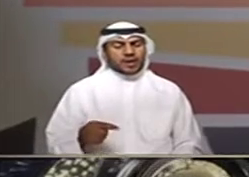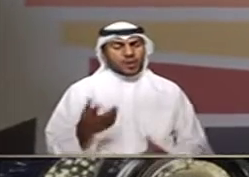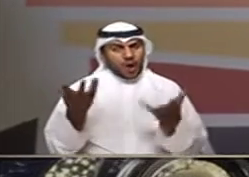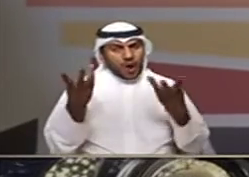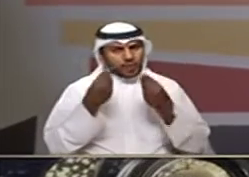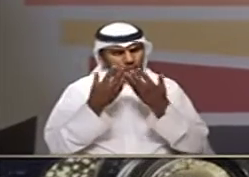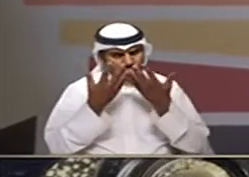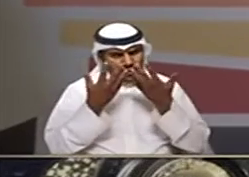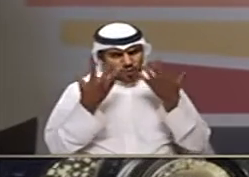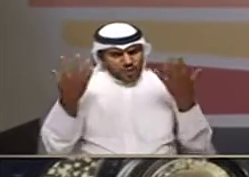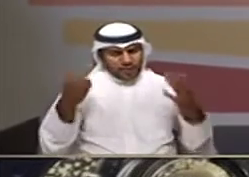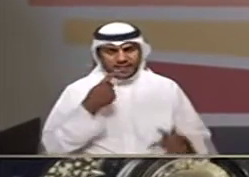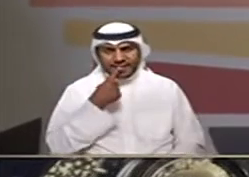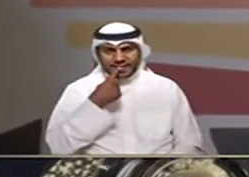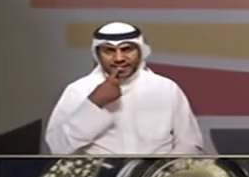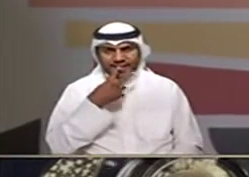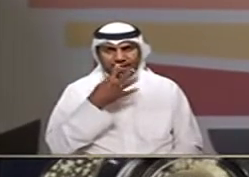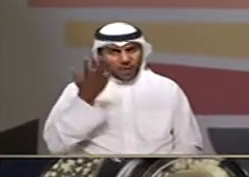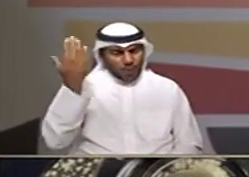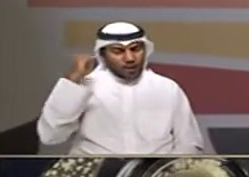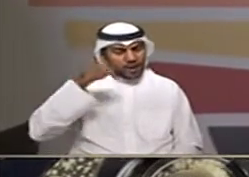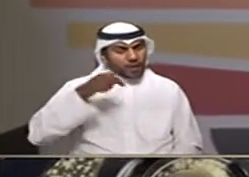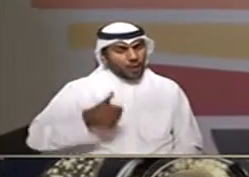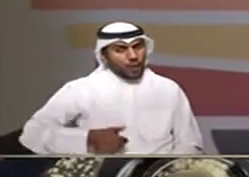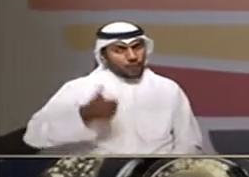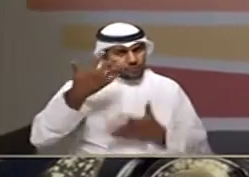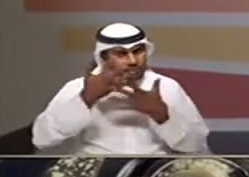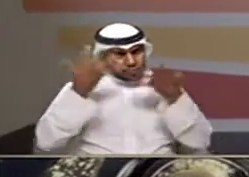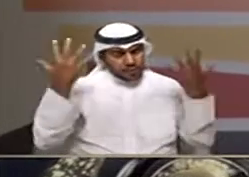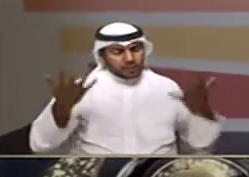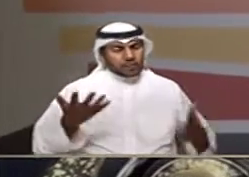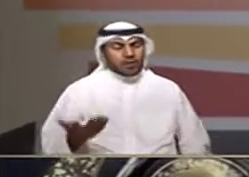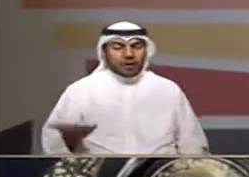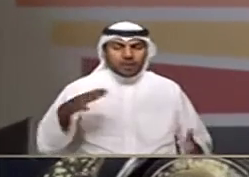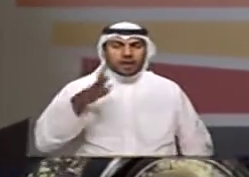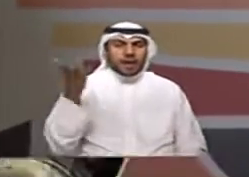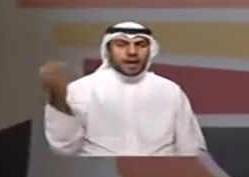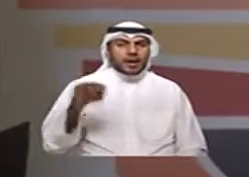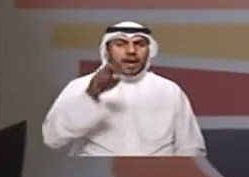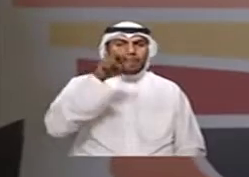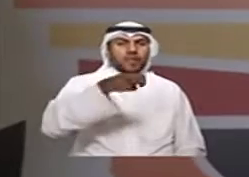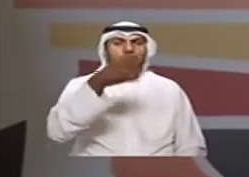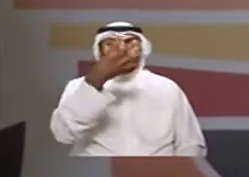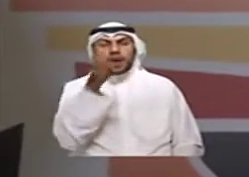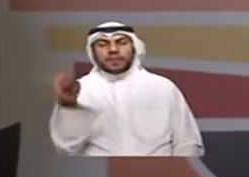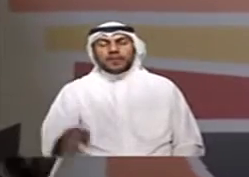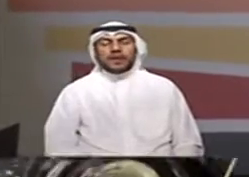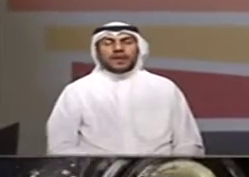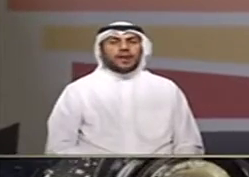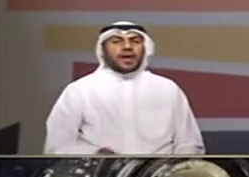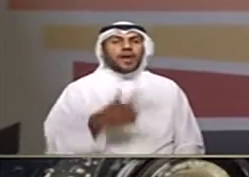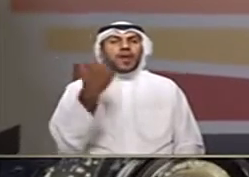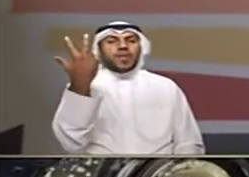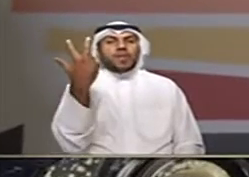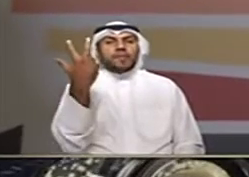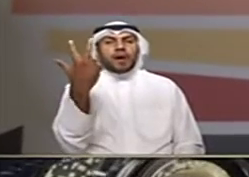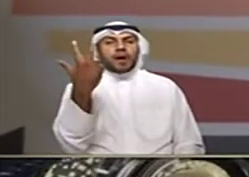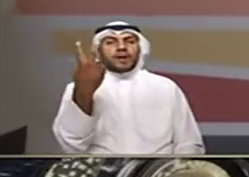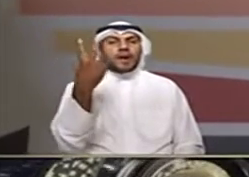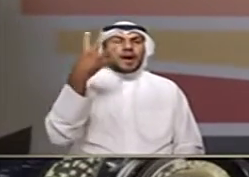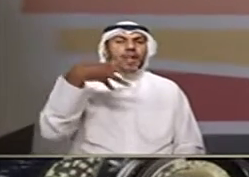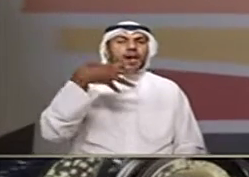لدينا حتى هذا الافتتاح 48 نشاط يحتوي على 23 ورشة